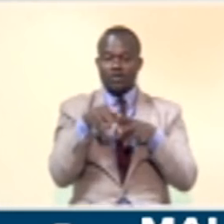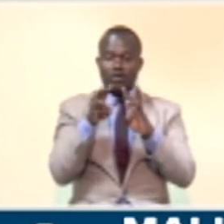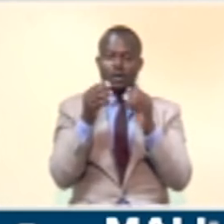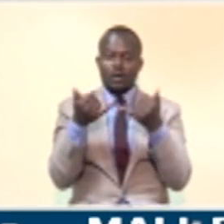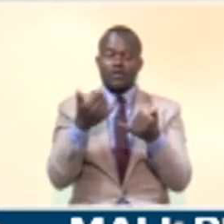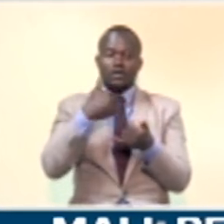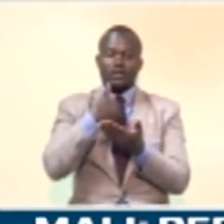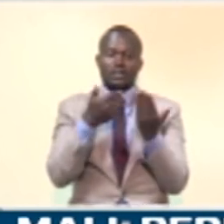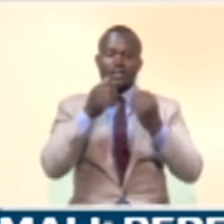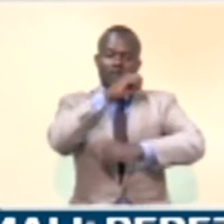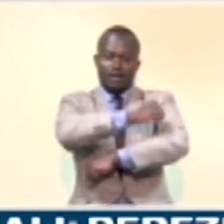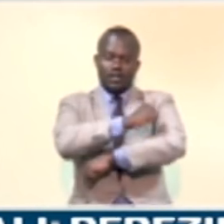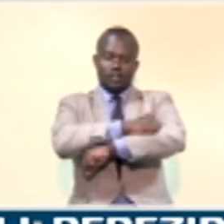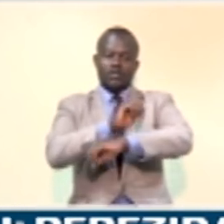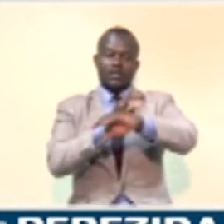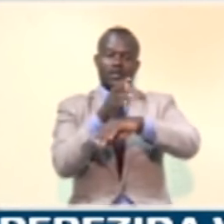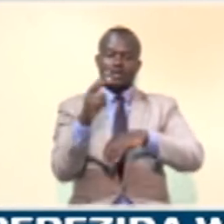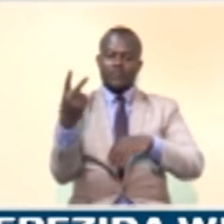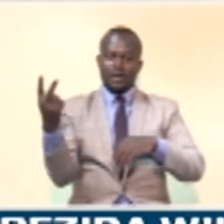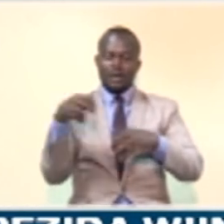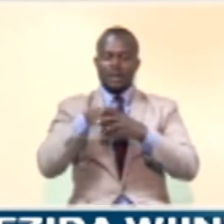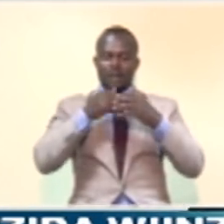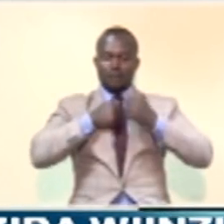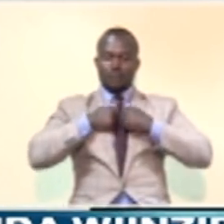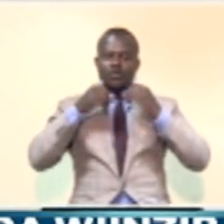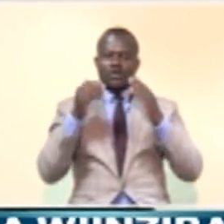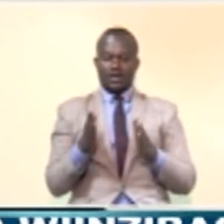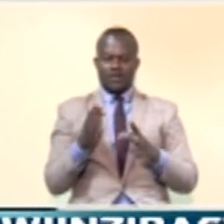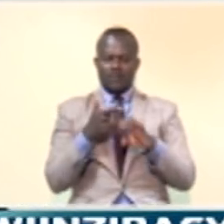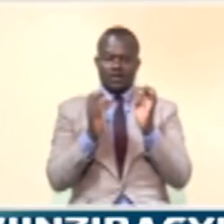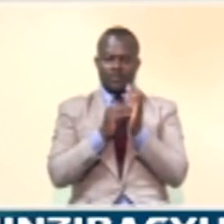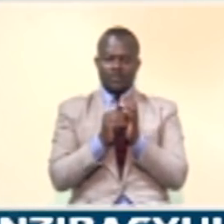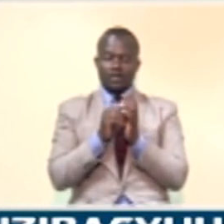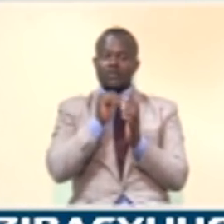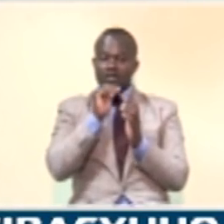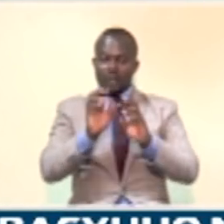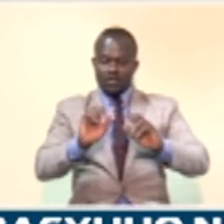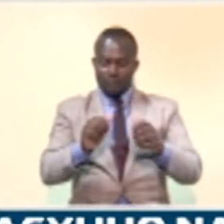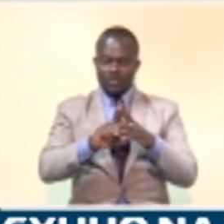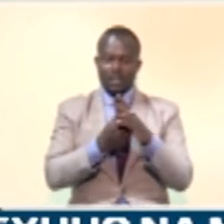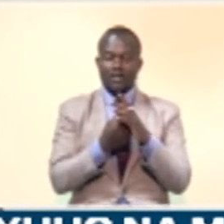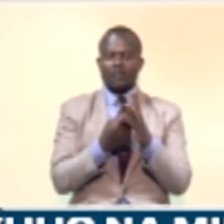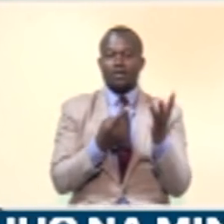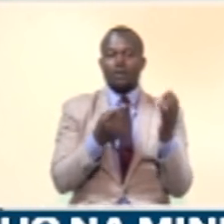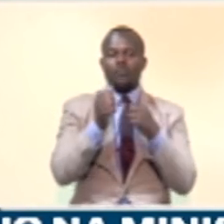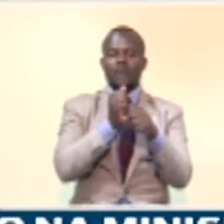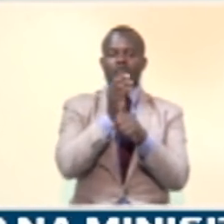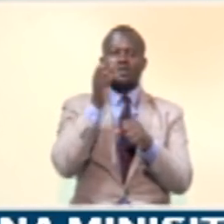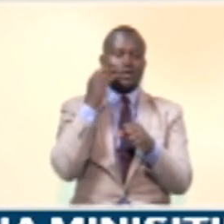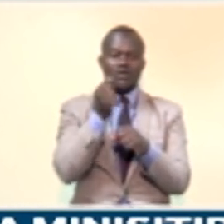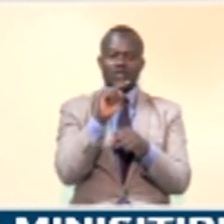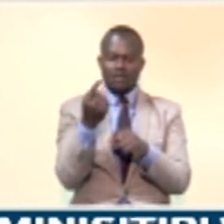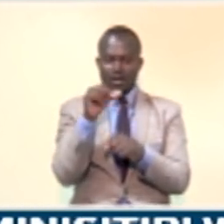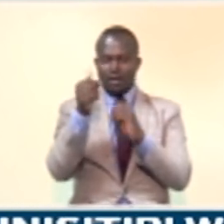dufite amashuri agera kuri 22 mu Rwanda. Ariko turateganya ko mwaka utaha guhera mu kwa mbere abandi barimu